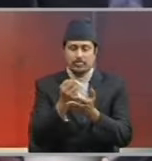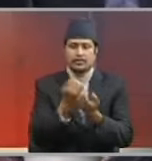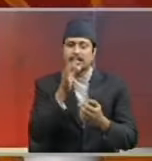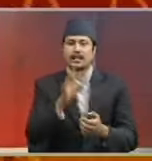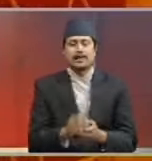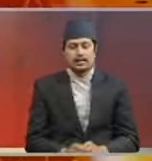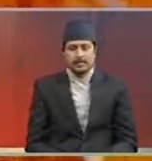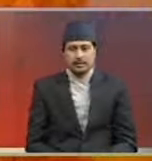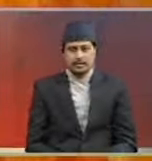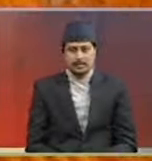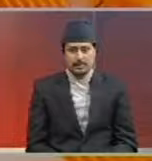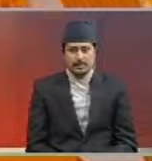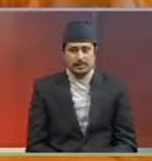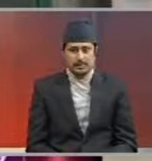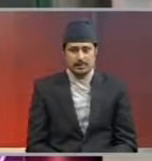निर्णय